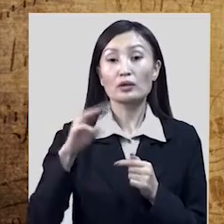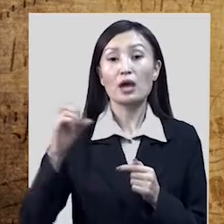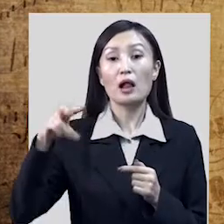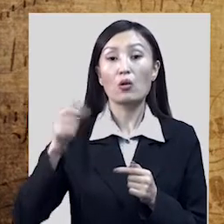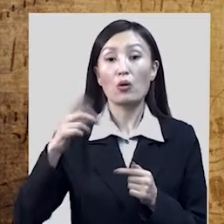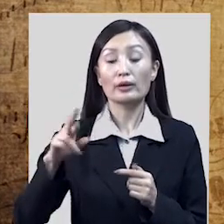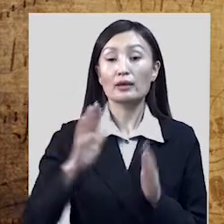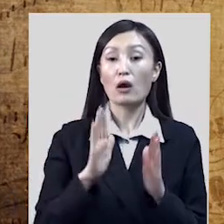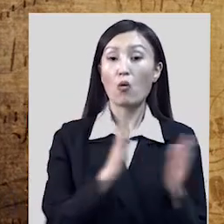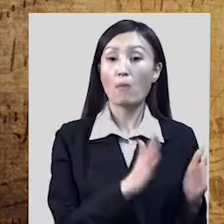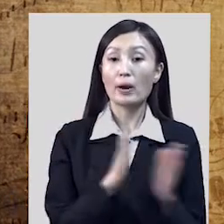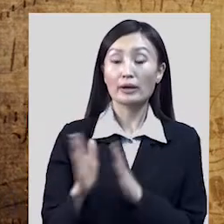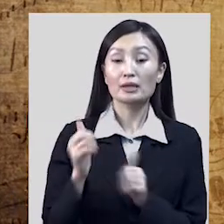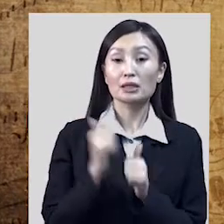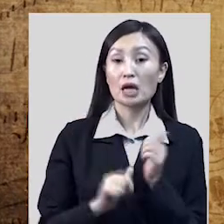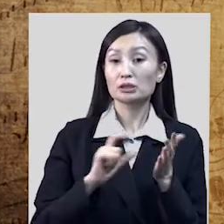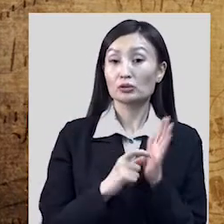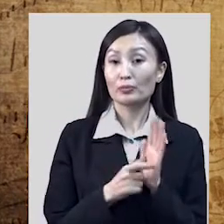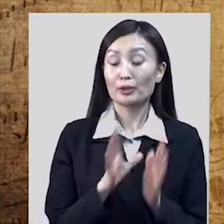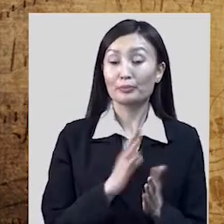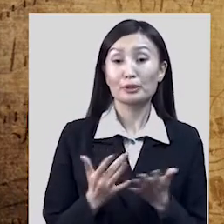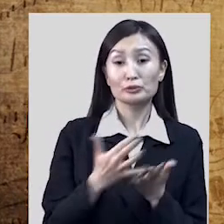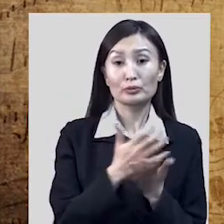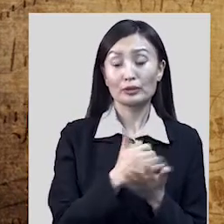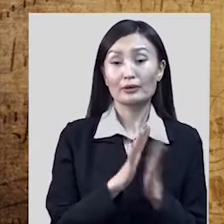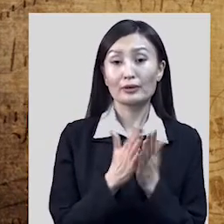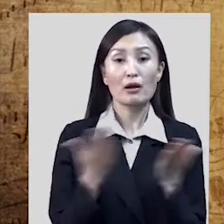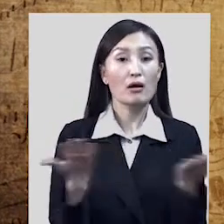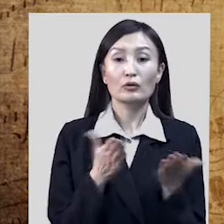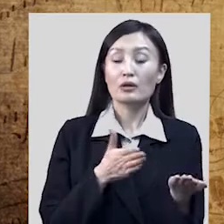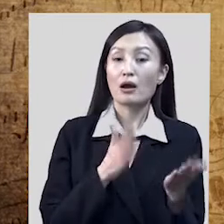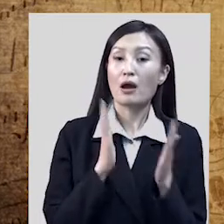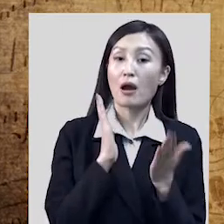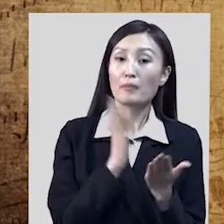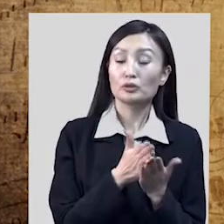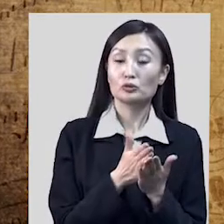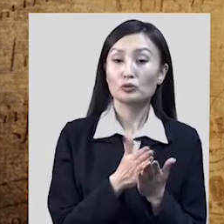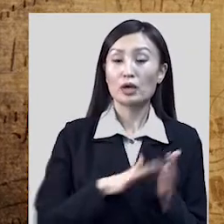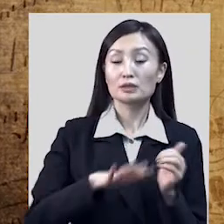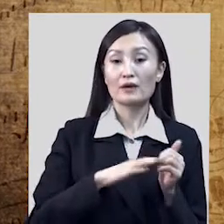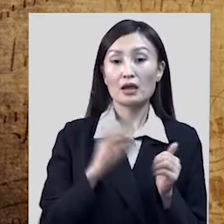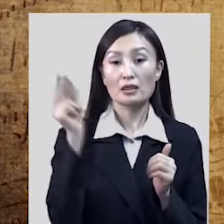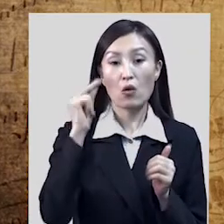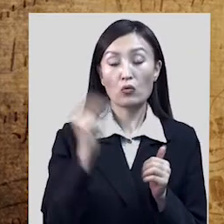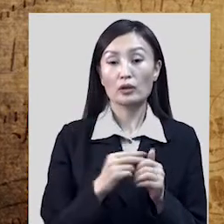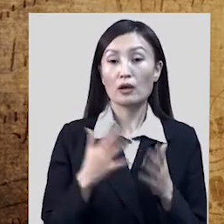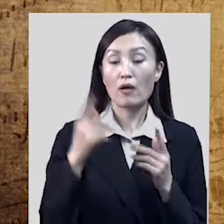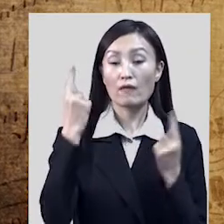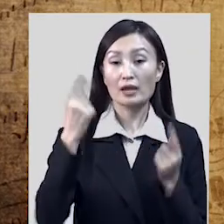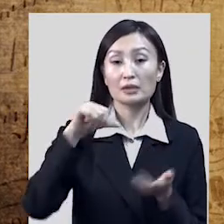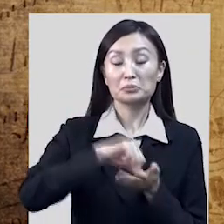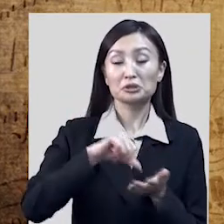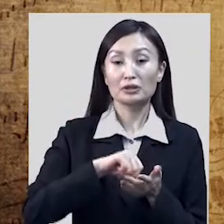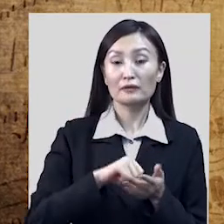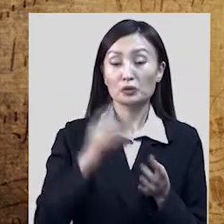таком порядке в каждой из комнат были собраны книги по какой-то определенной сфере науки великие представители культуры